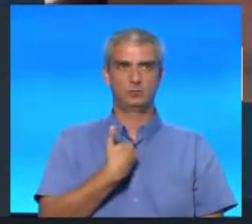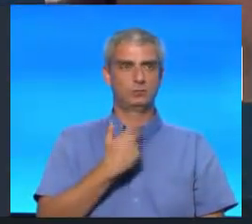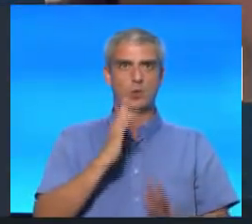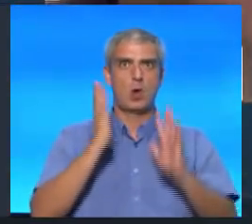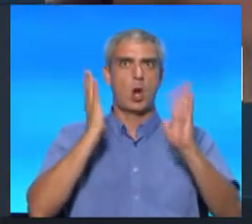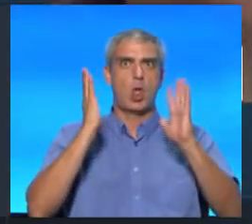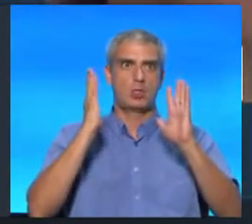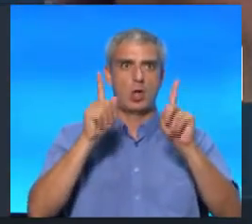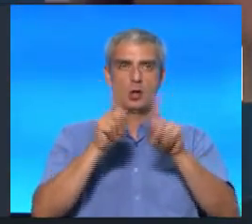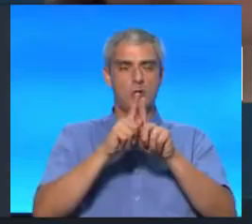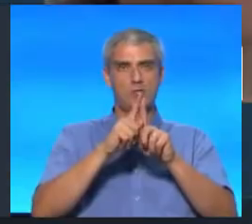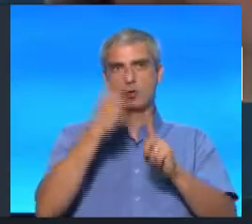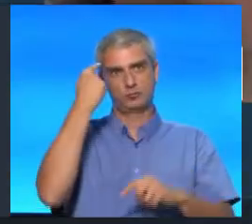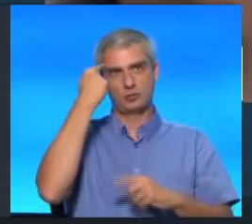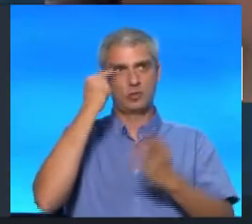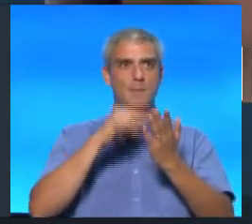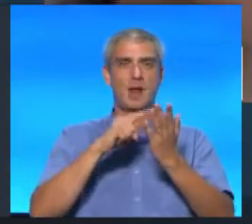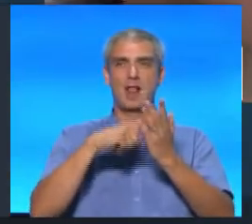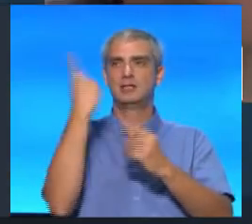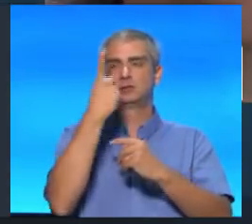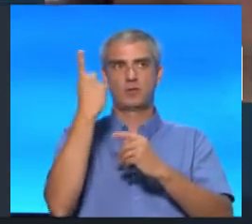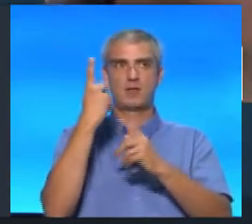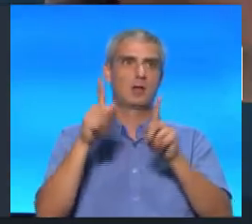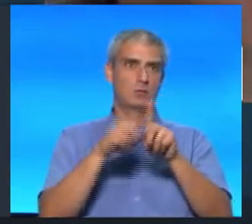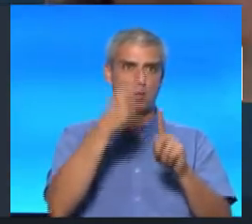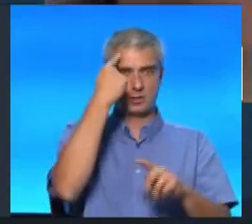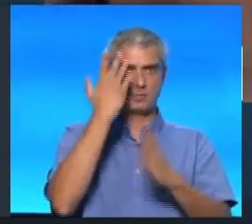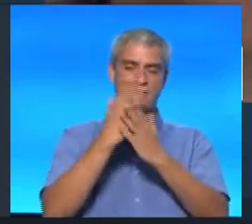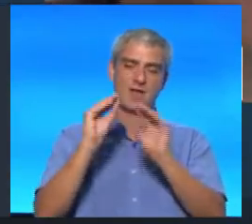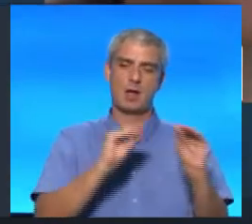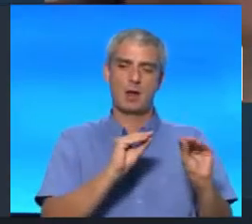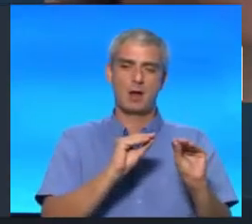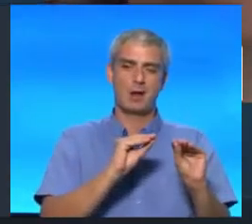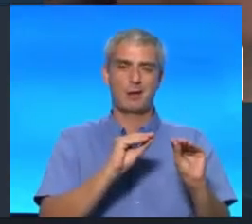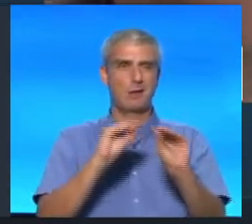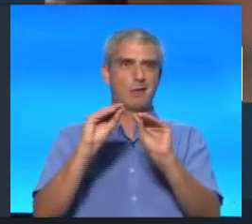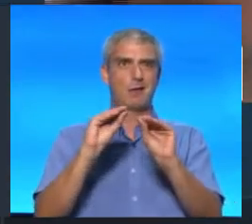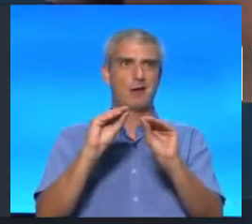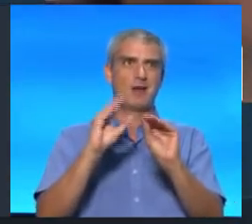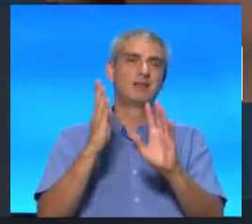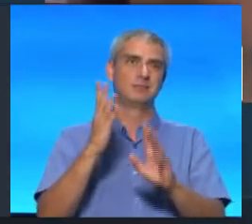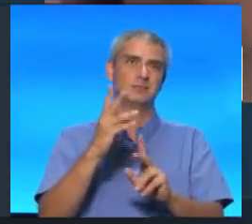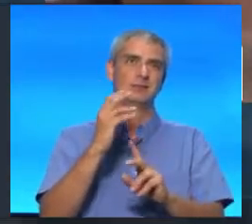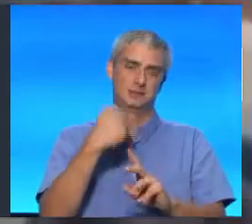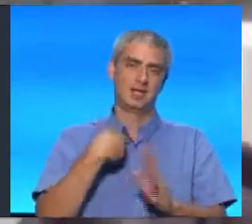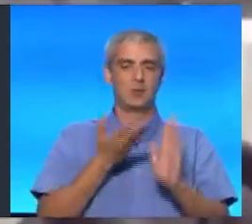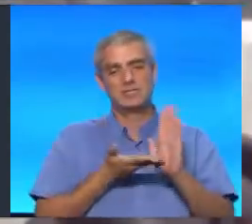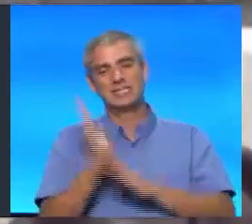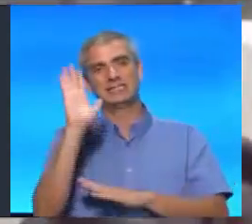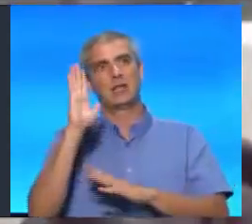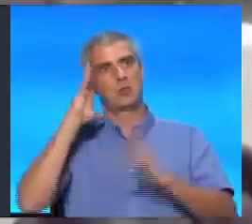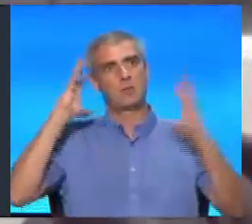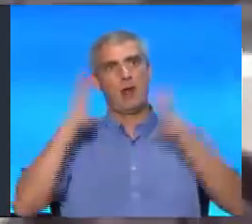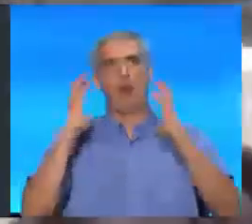גרוע כמו שציפו, בגלל שהסופה, כמו שאתם יודעים, עברה קצת יותר מערבית, אז אנחנו קצת יצאנו מהלחץ